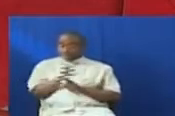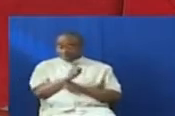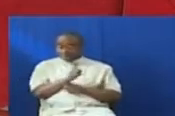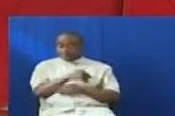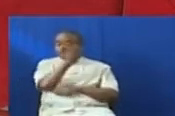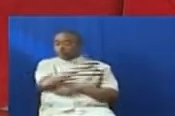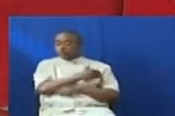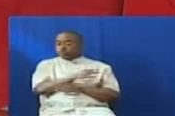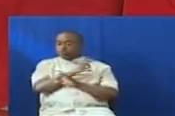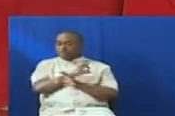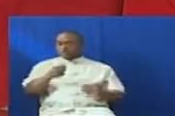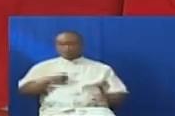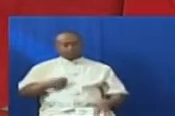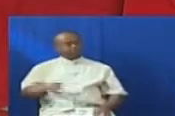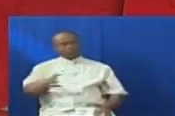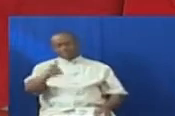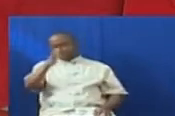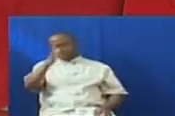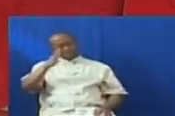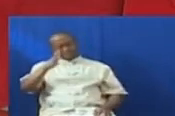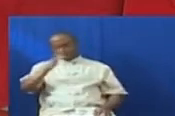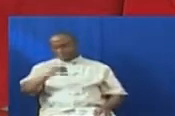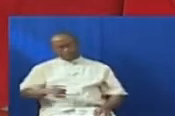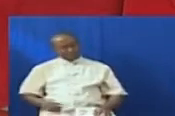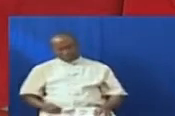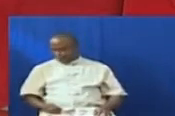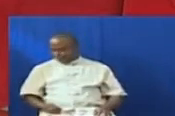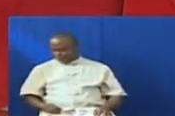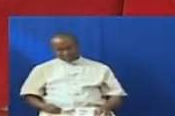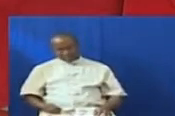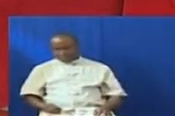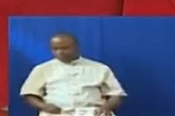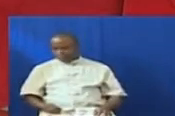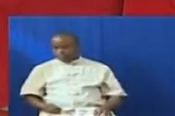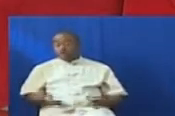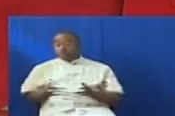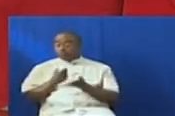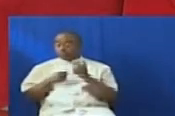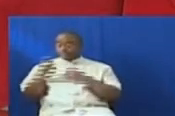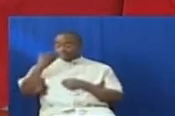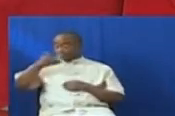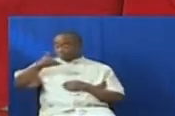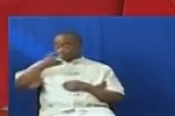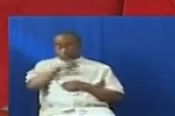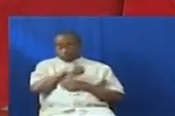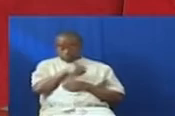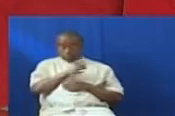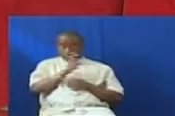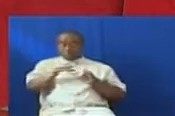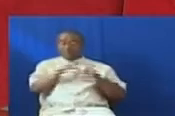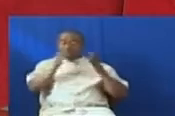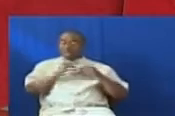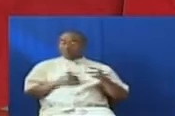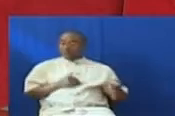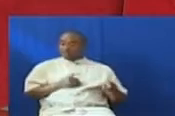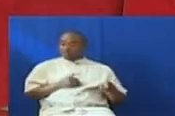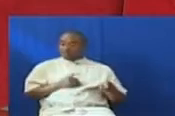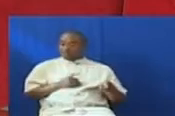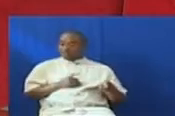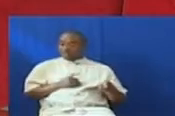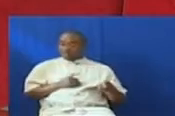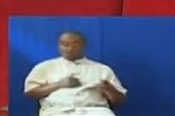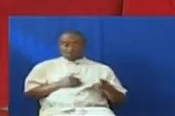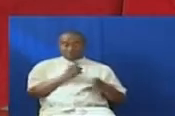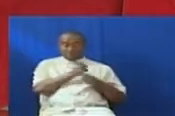huduma inayostahili. Sababu ni kwamba serikali au NHIF haitoi mafungu